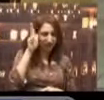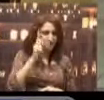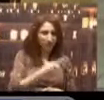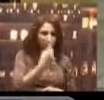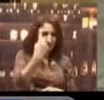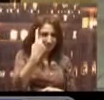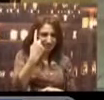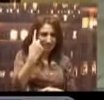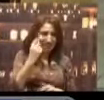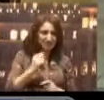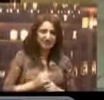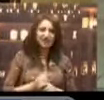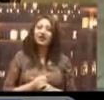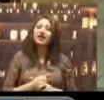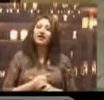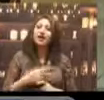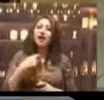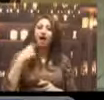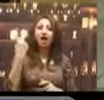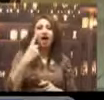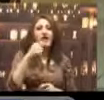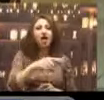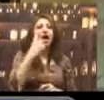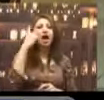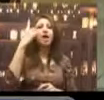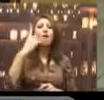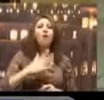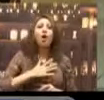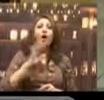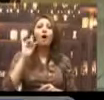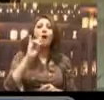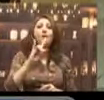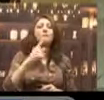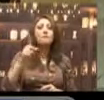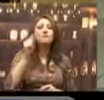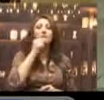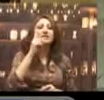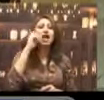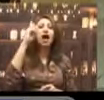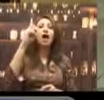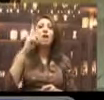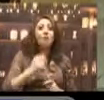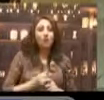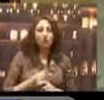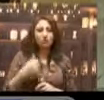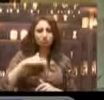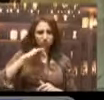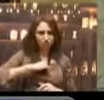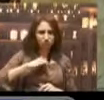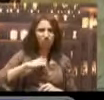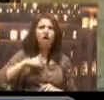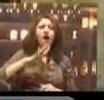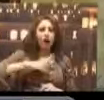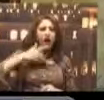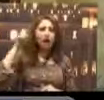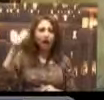ان ده بيحصل مع ناس كتير. بالنسبه لي انا هي اول حب، بس القصه اللي هي بيبقى حب عن اقتناع، عن